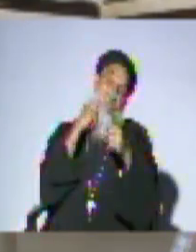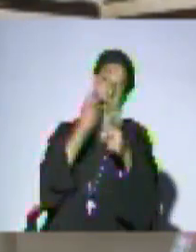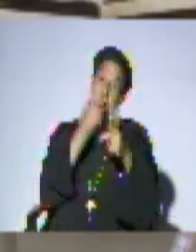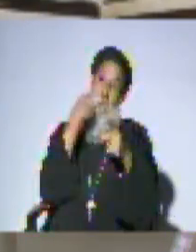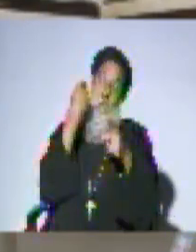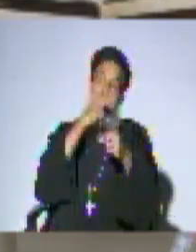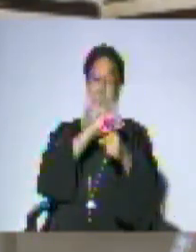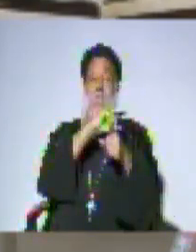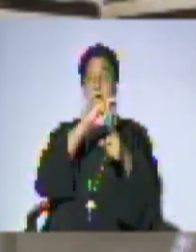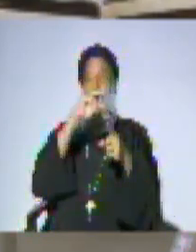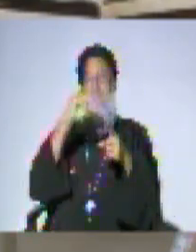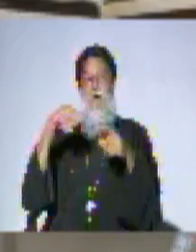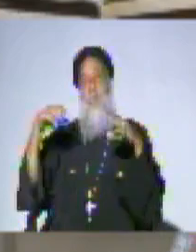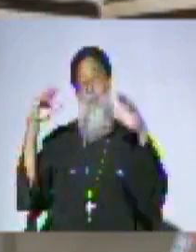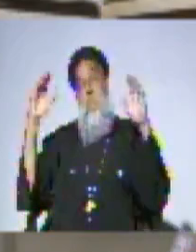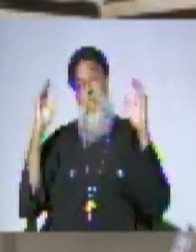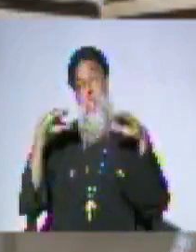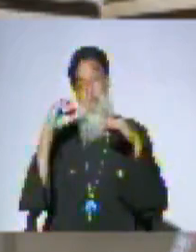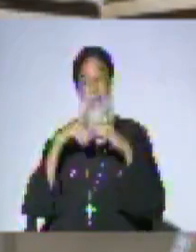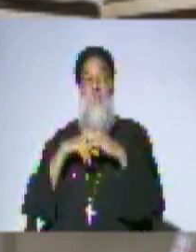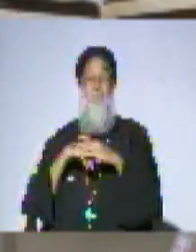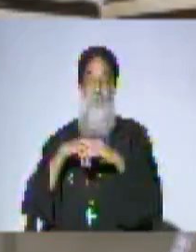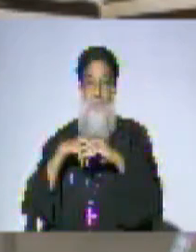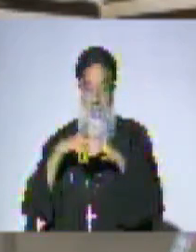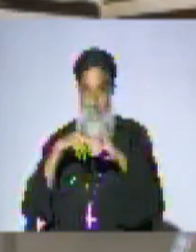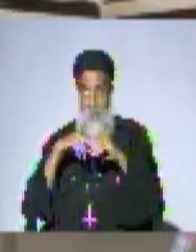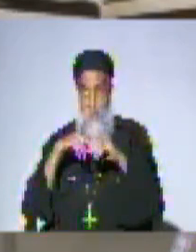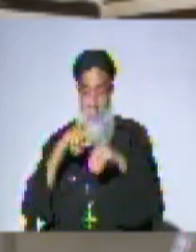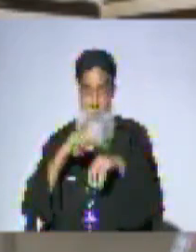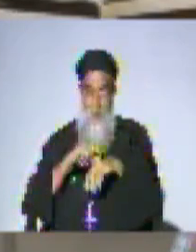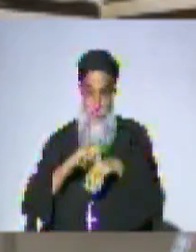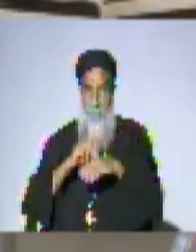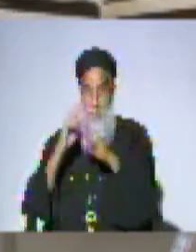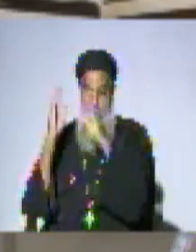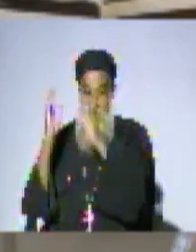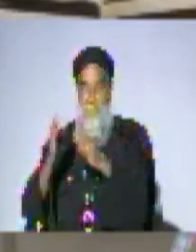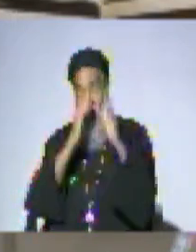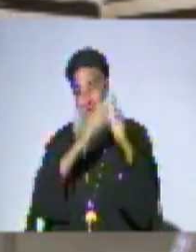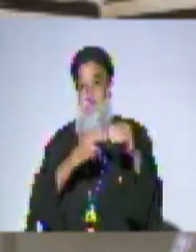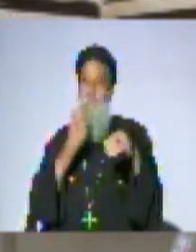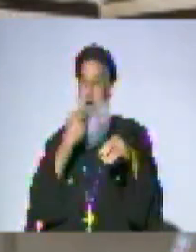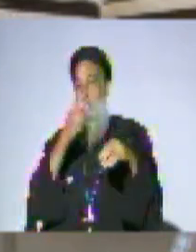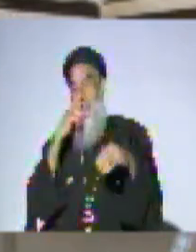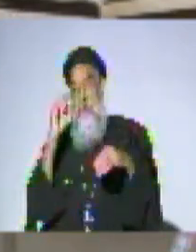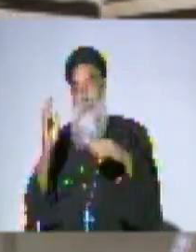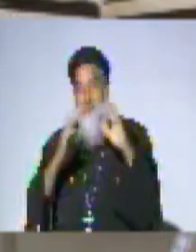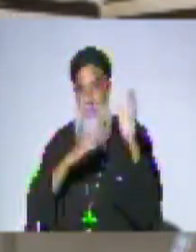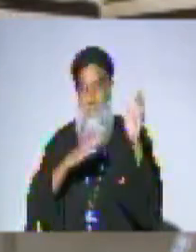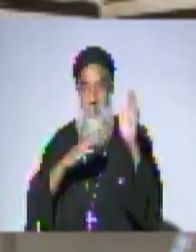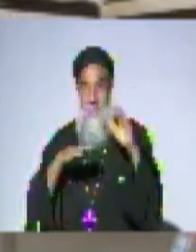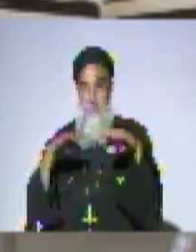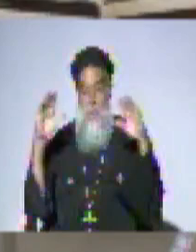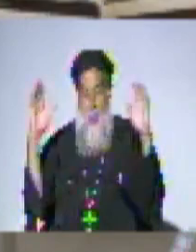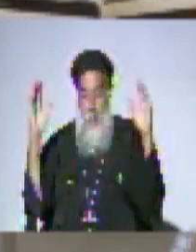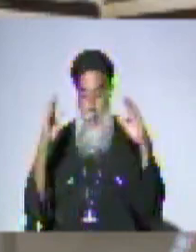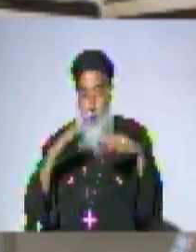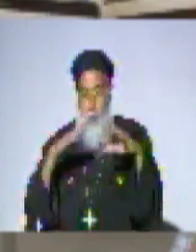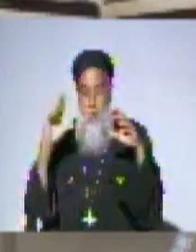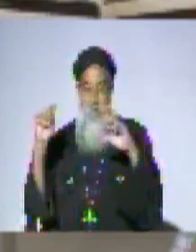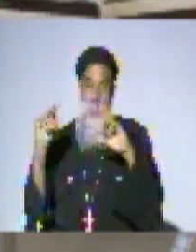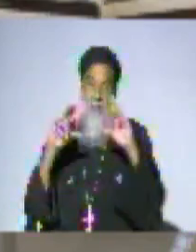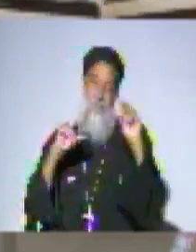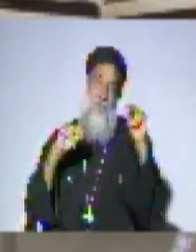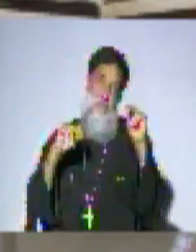الملائكة، يعني بس طبعا لهم جسد طبيعة بشرية لكن الملائكة لها أجساد